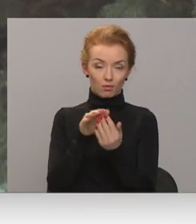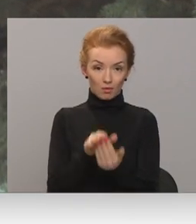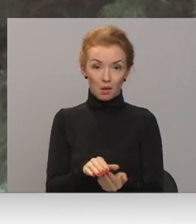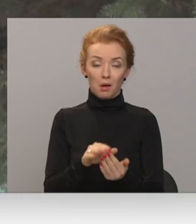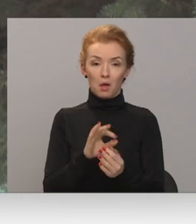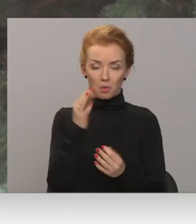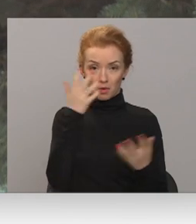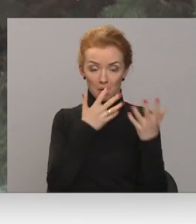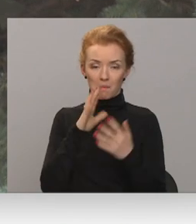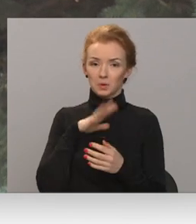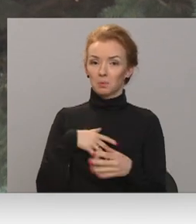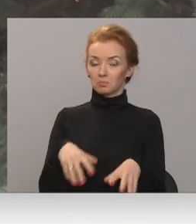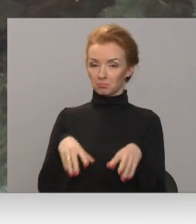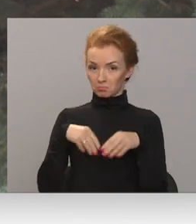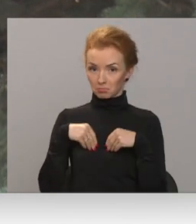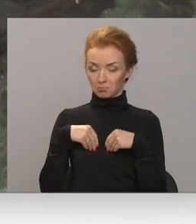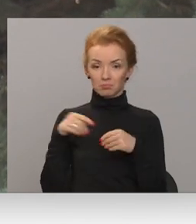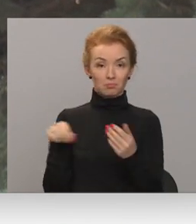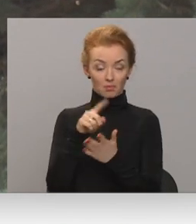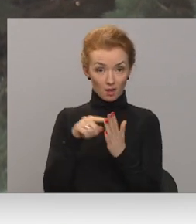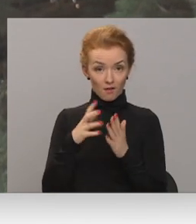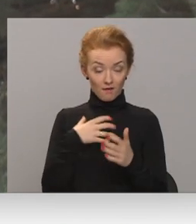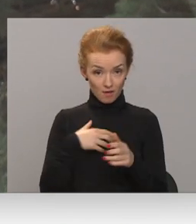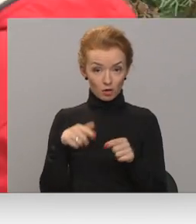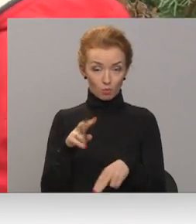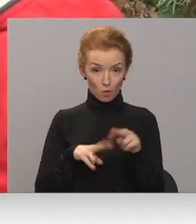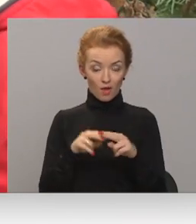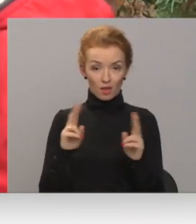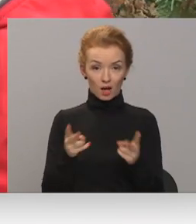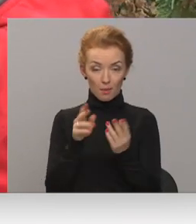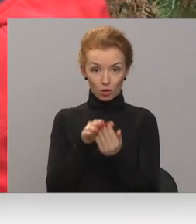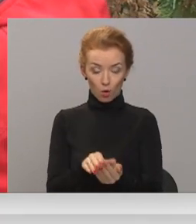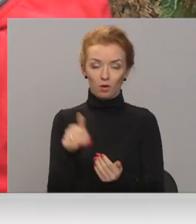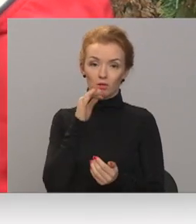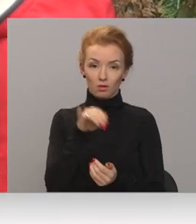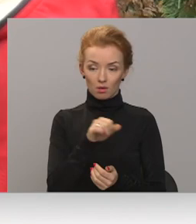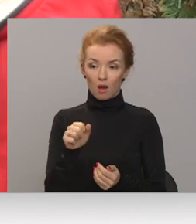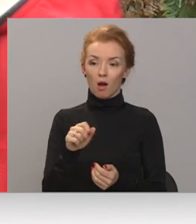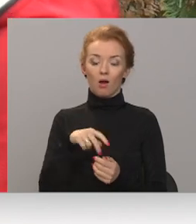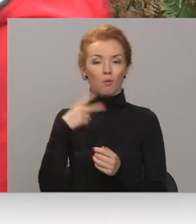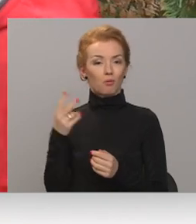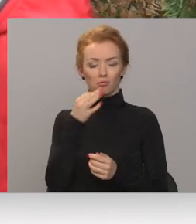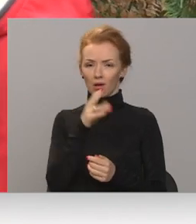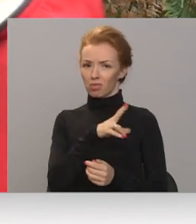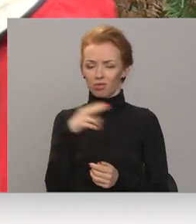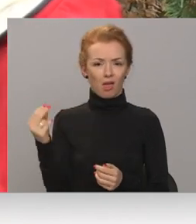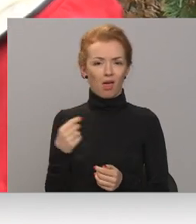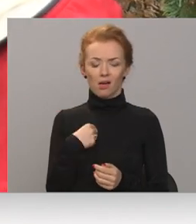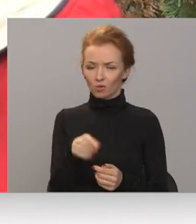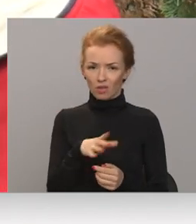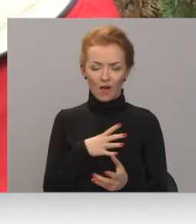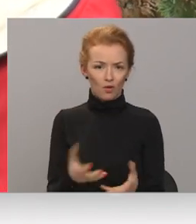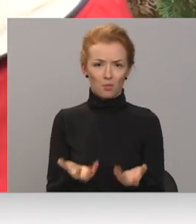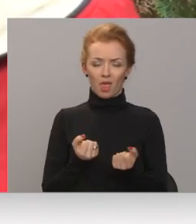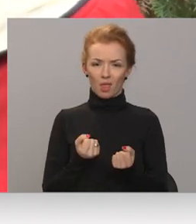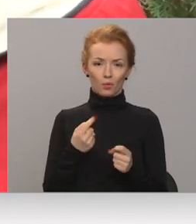Jā. Kā jums šķiet, vajag Jelgavā krematoriju? Jā. Man tas ir galīgi nepieņemami. Nu, galīgi!